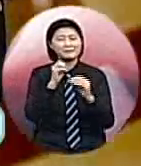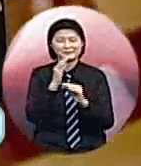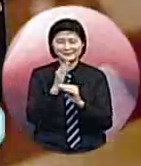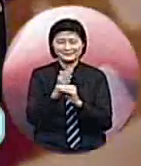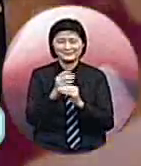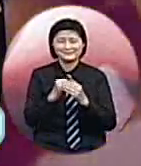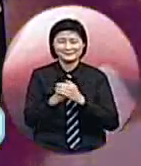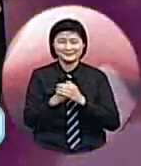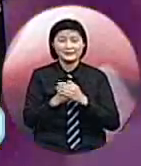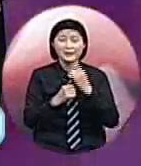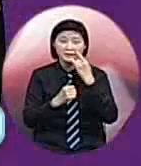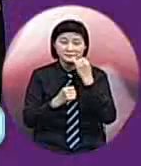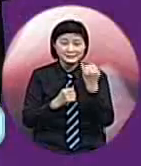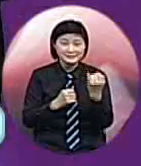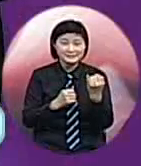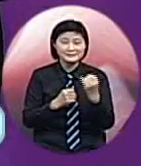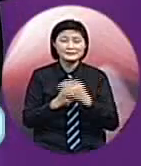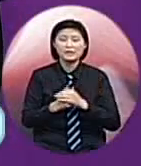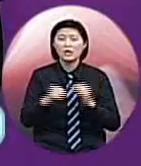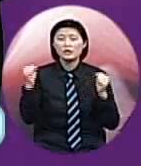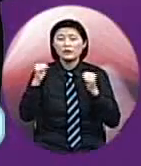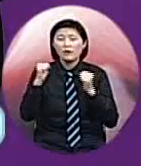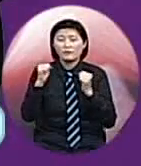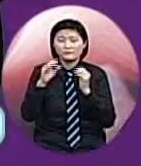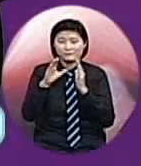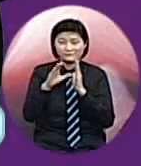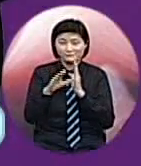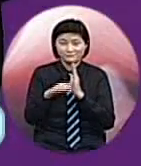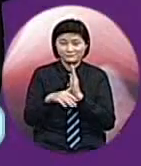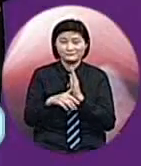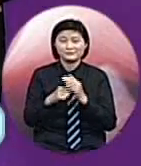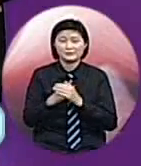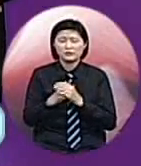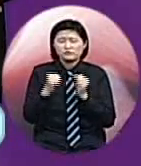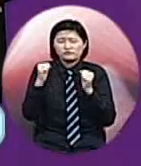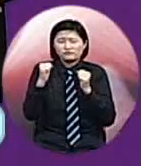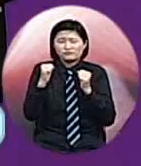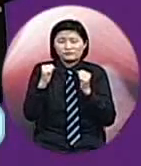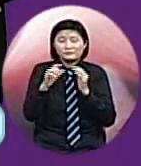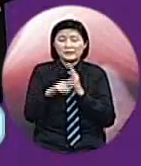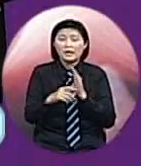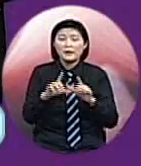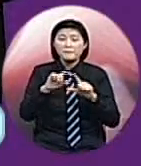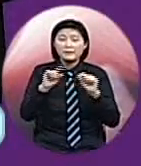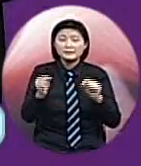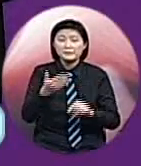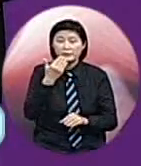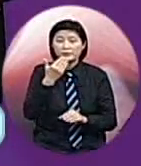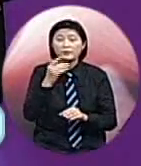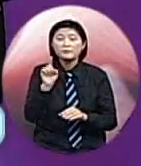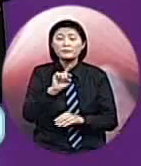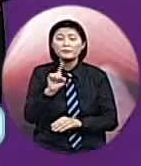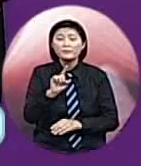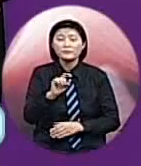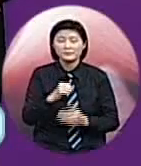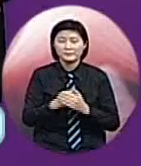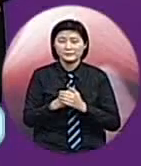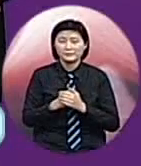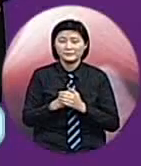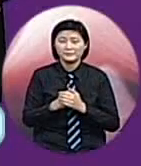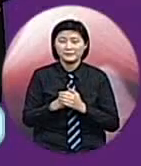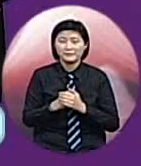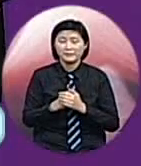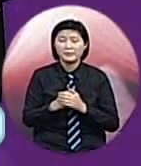거예요. 예. 어머니. 네. 겨울에는 지금 이제 추운데 어떤 예. 반찬을 많이 해 잡수세요?